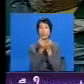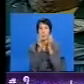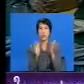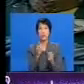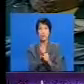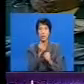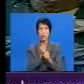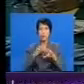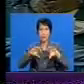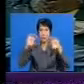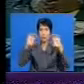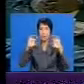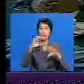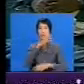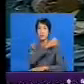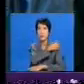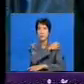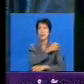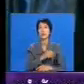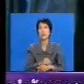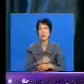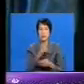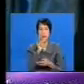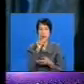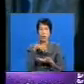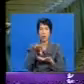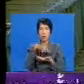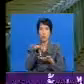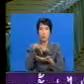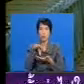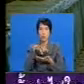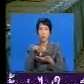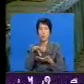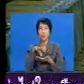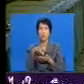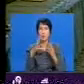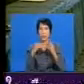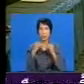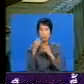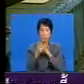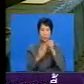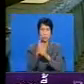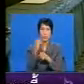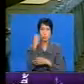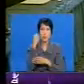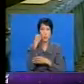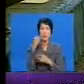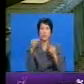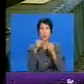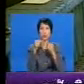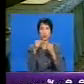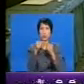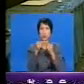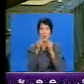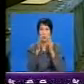ยและคณะกรรมการแถลงข่าวที่ห้องประชุมโรงแรมรัตนโกสินทร์เนื่องในโอกาสการประชุมประจำปีของสมาคมลูกจ้างส่วนราชการเ